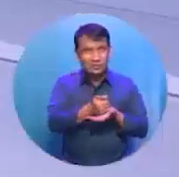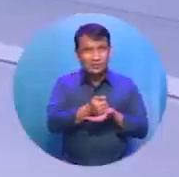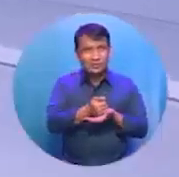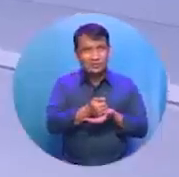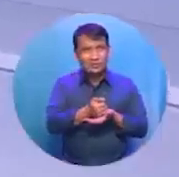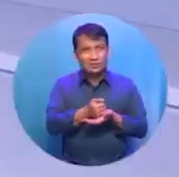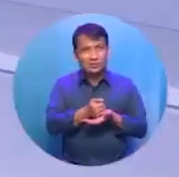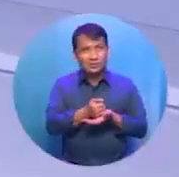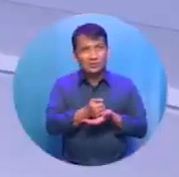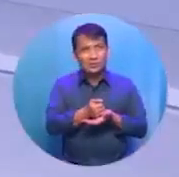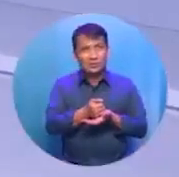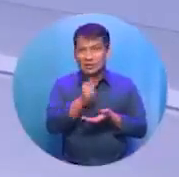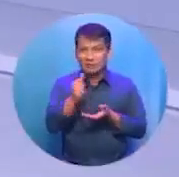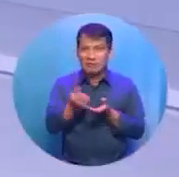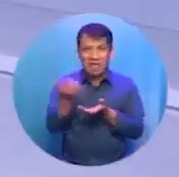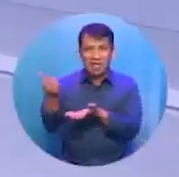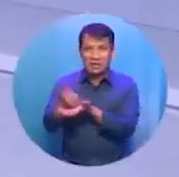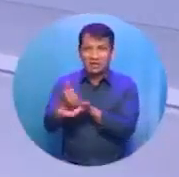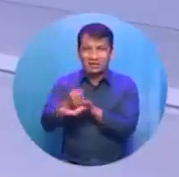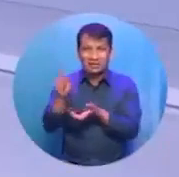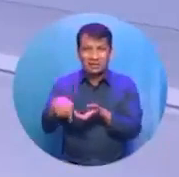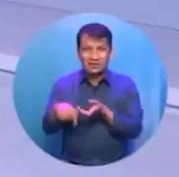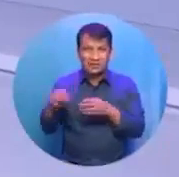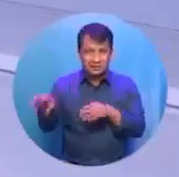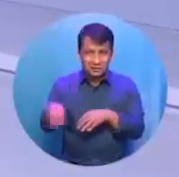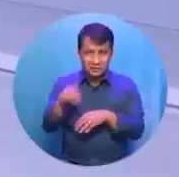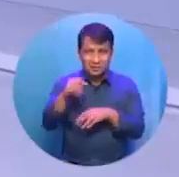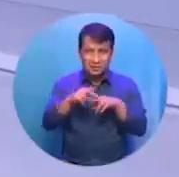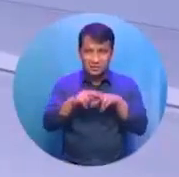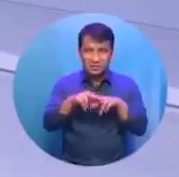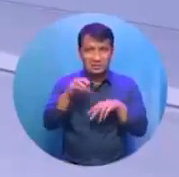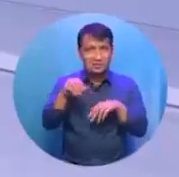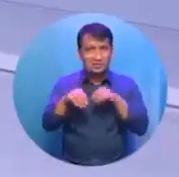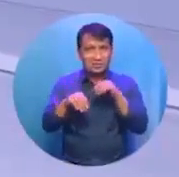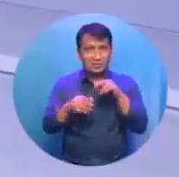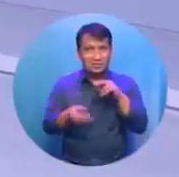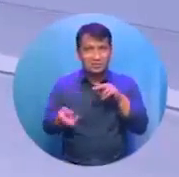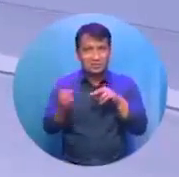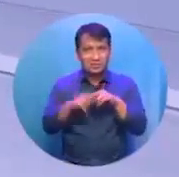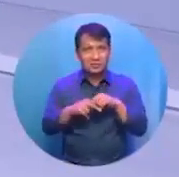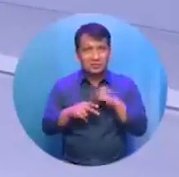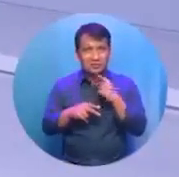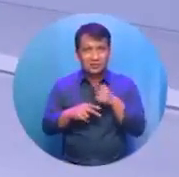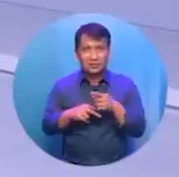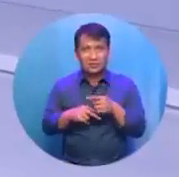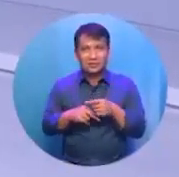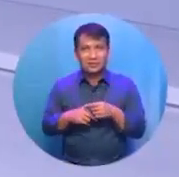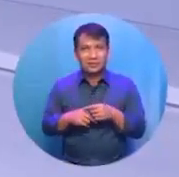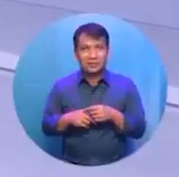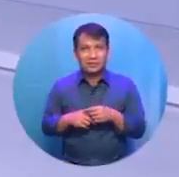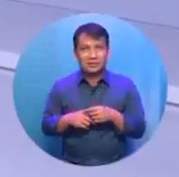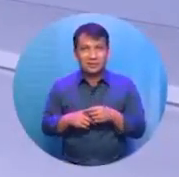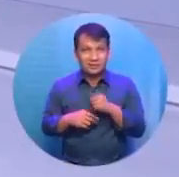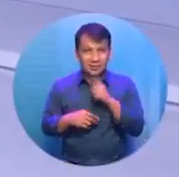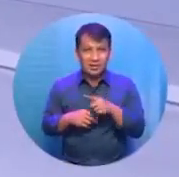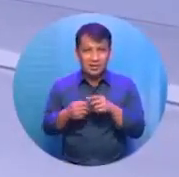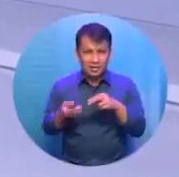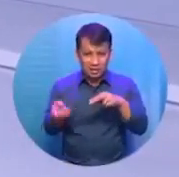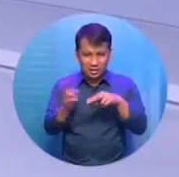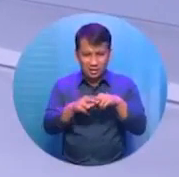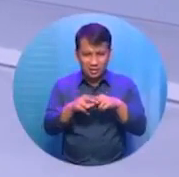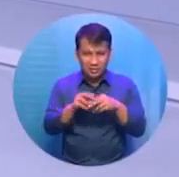Wala pong bawang, sir. Walang bawang. Tapos asin. Alam mo, pampadagdag dyan. Ito, pampadagdag. Toto. Lagyan mo